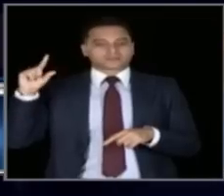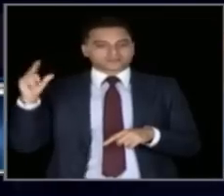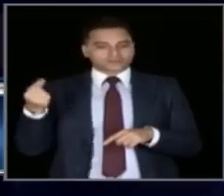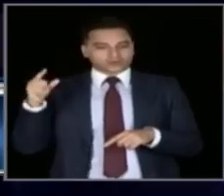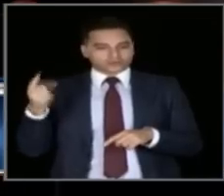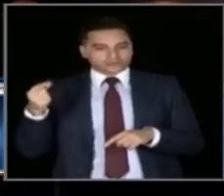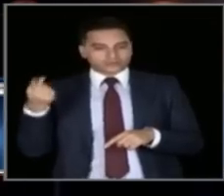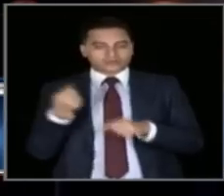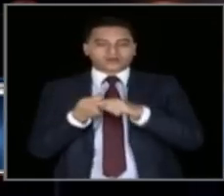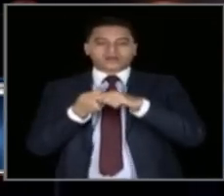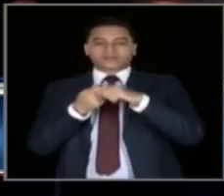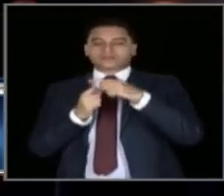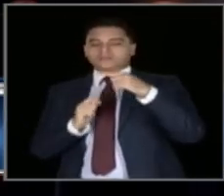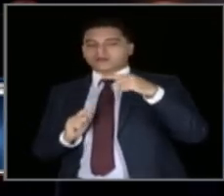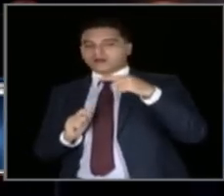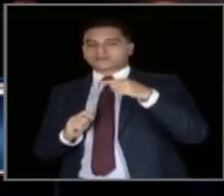في 15